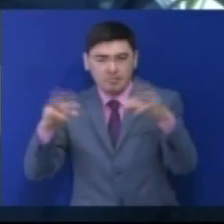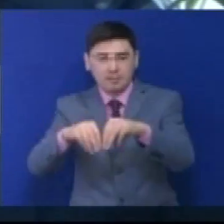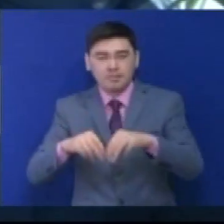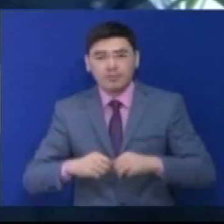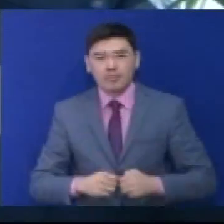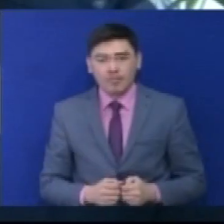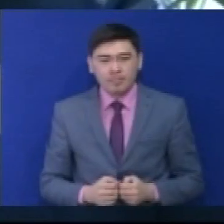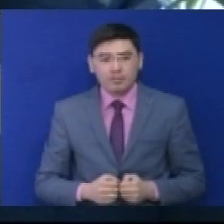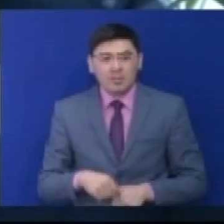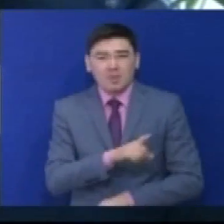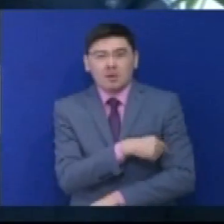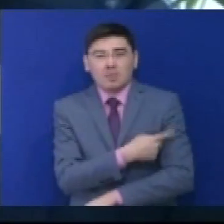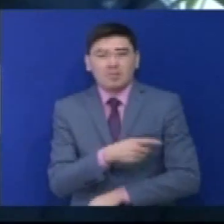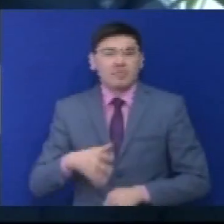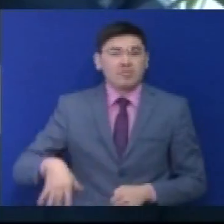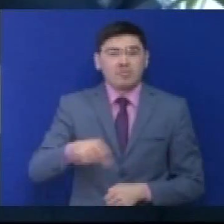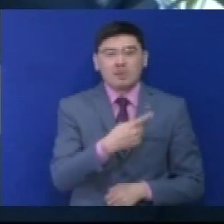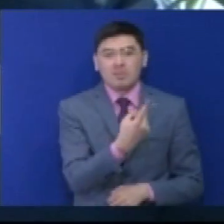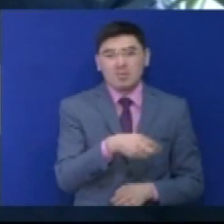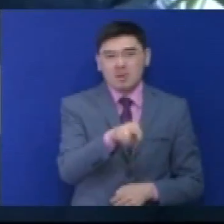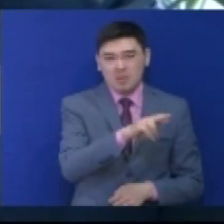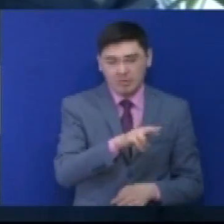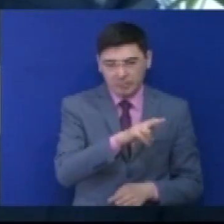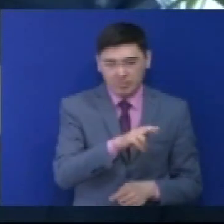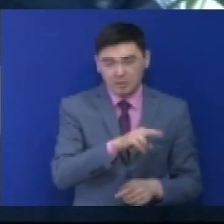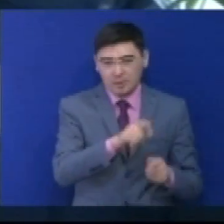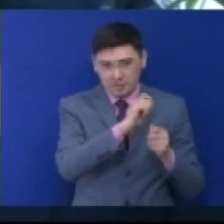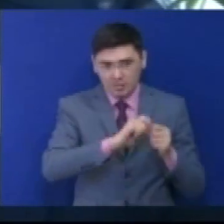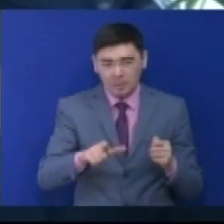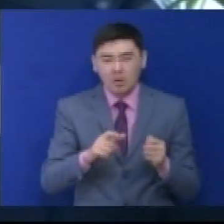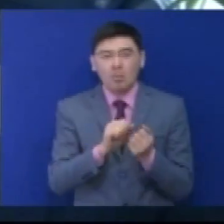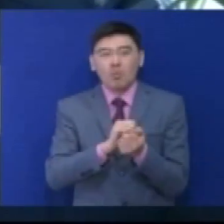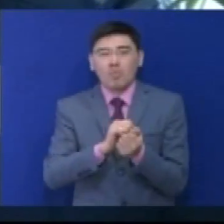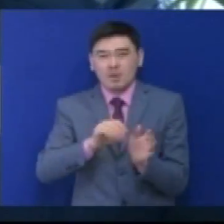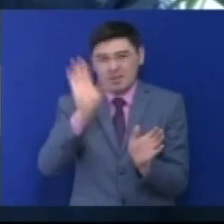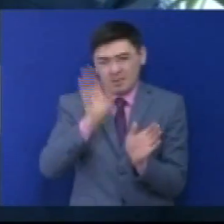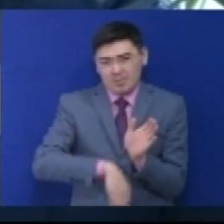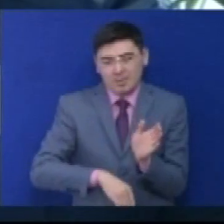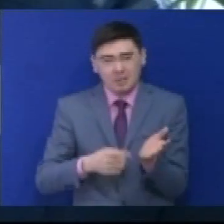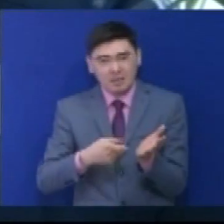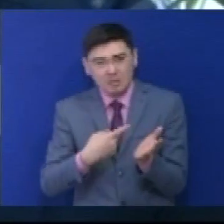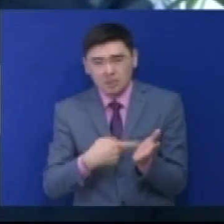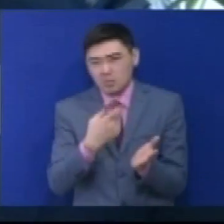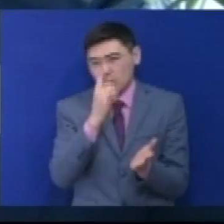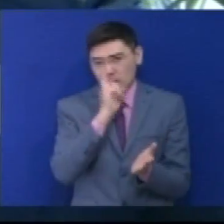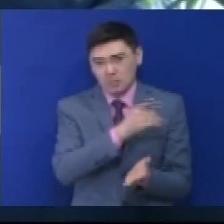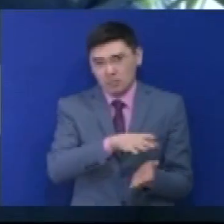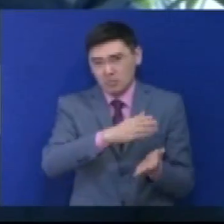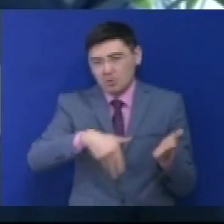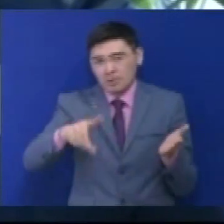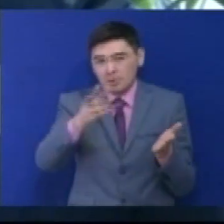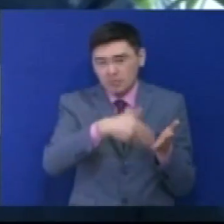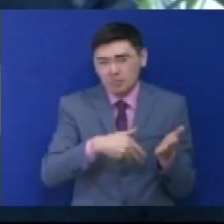Семейдің барлық емдеу мекемелері 1 қаңтардан бастап қағазсыз медициналық құжаттамаға көшті. Осыған байланысты барлық емдеу мекемелері